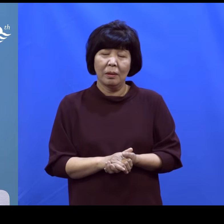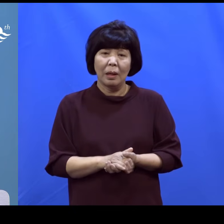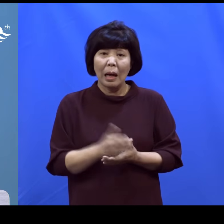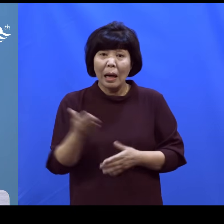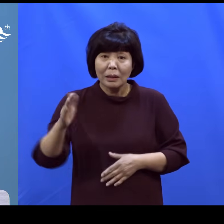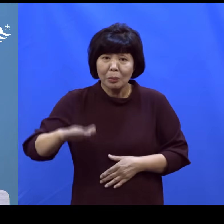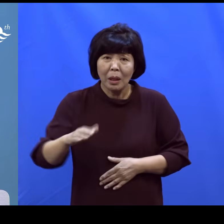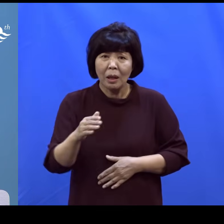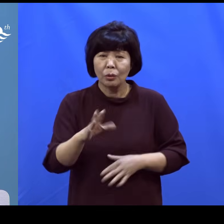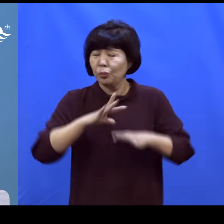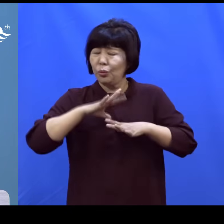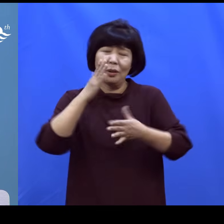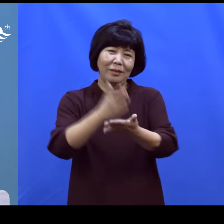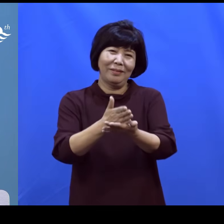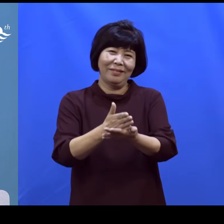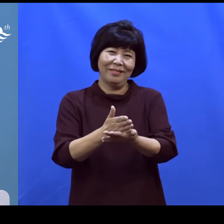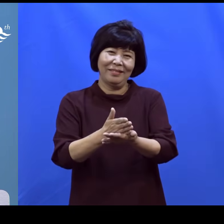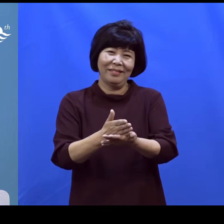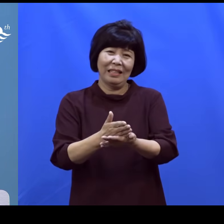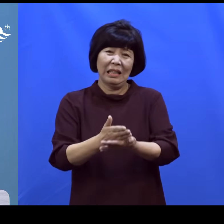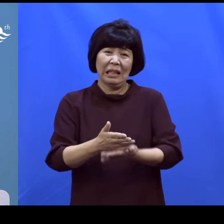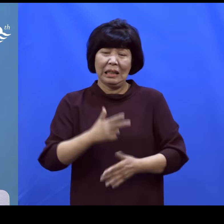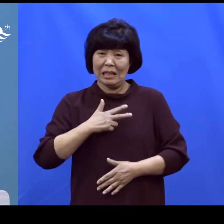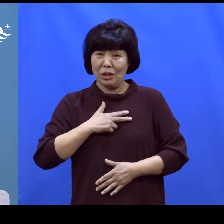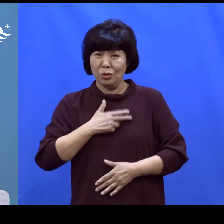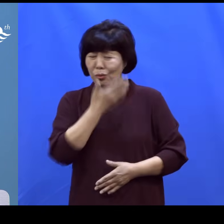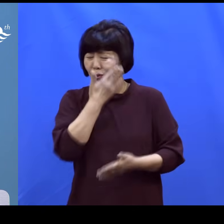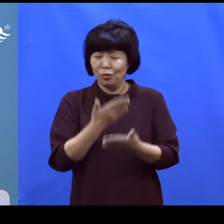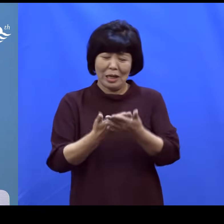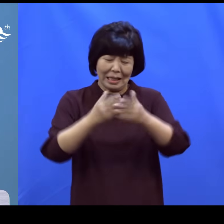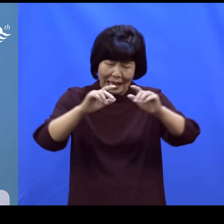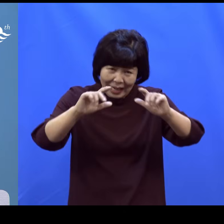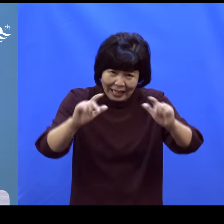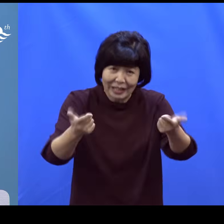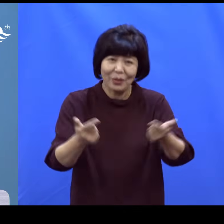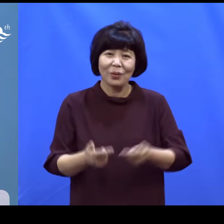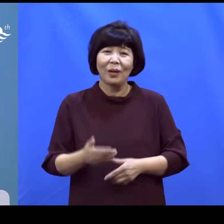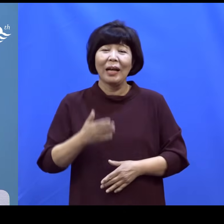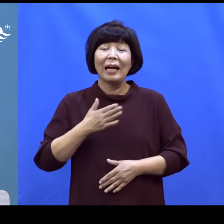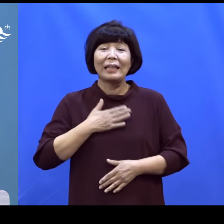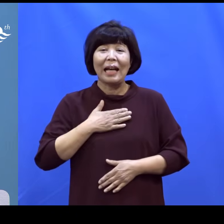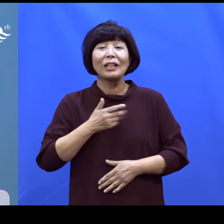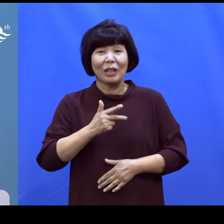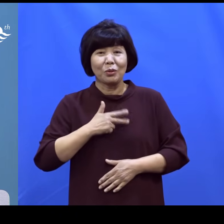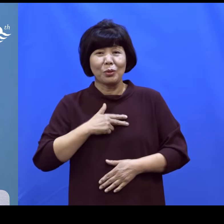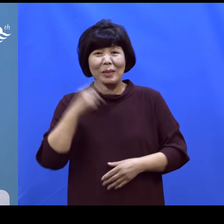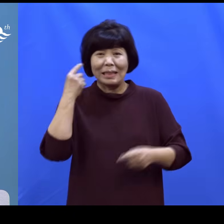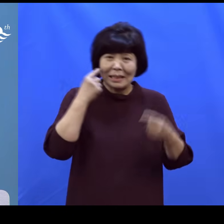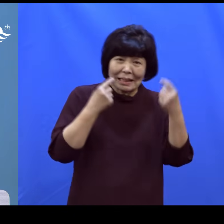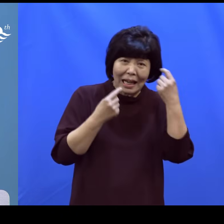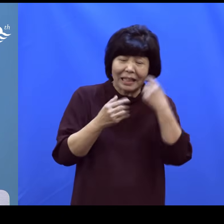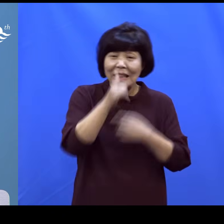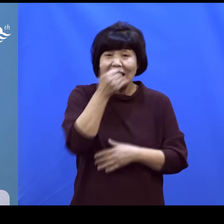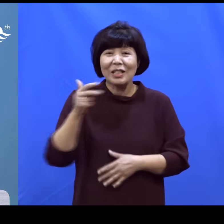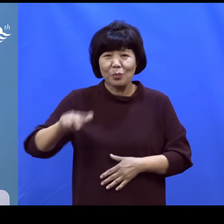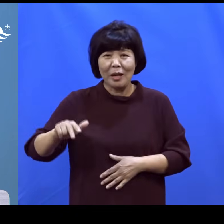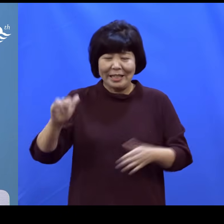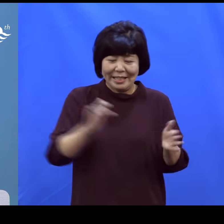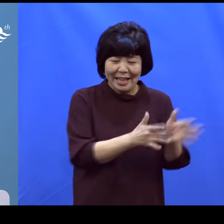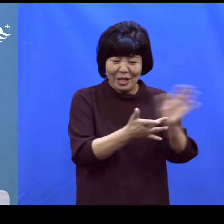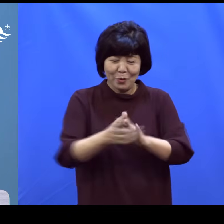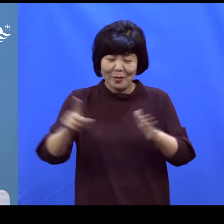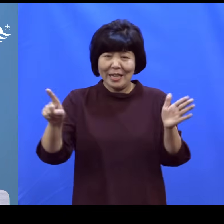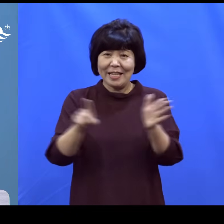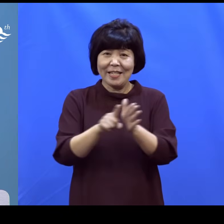없어요. 여러분, 내 자존심 하나가 중요한 게 아니고, 내가 자존심 상하더라도 예수의 이름을 전할 수 있었던 그